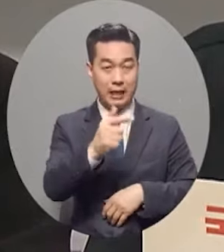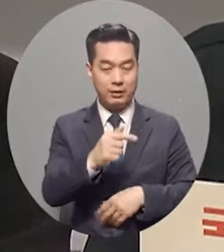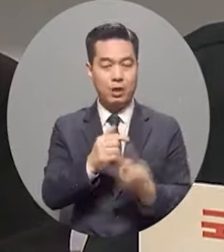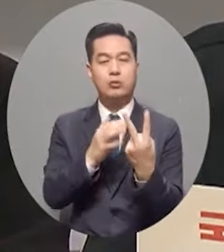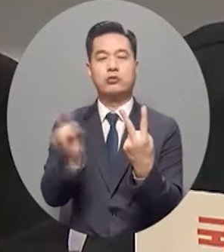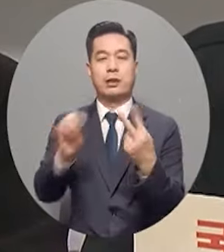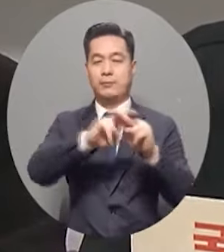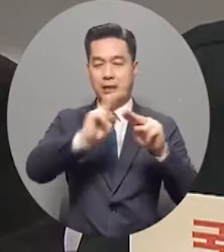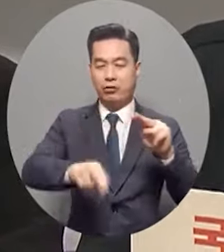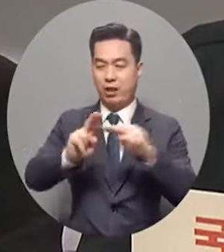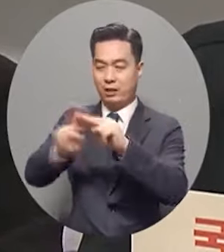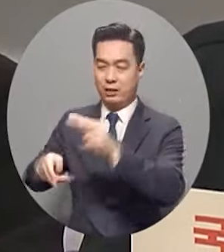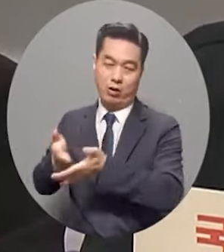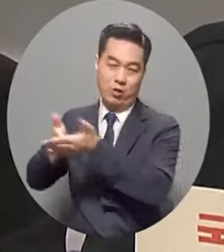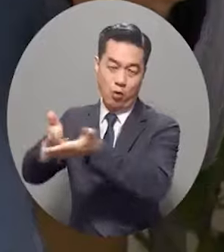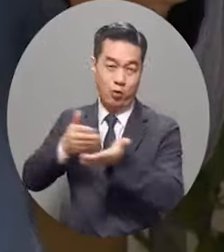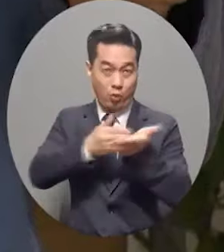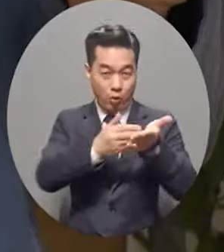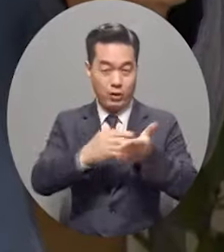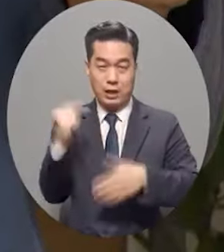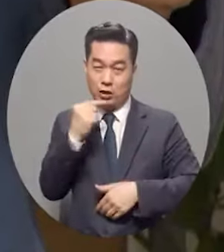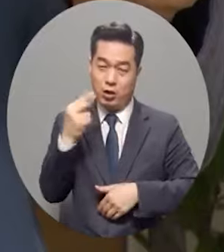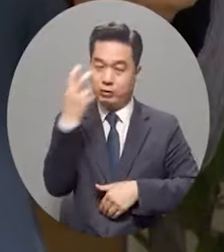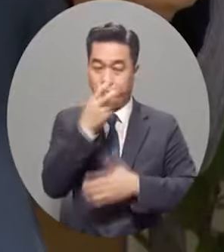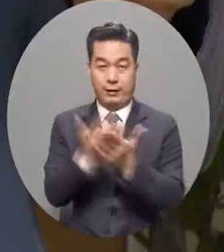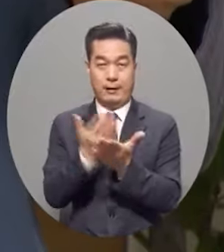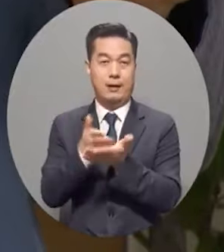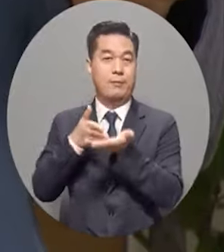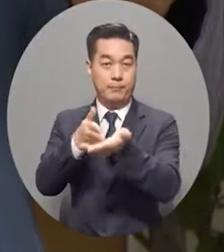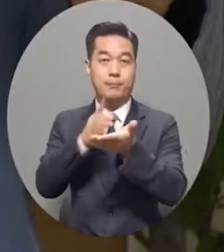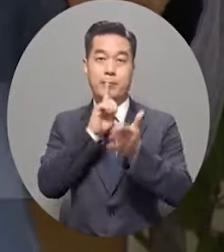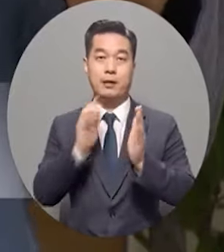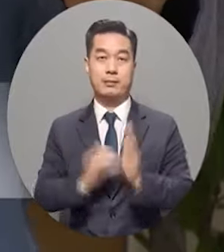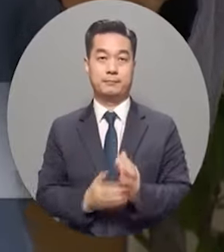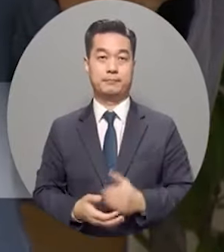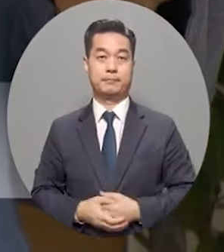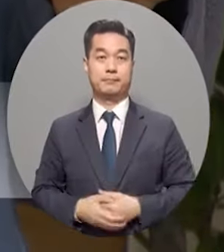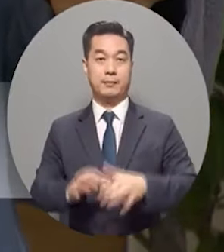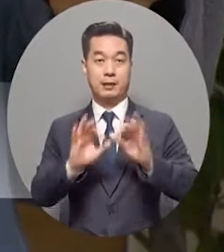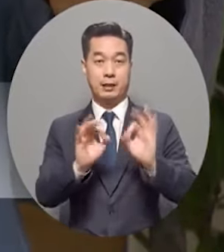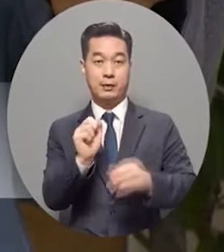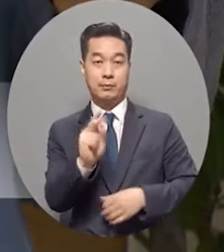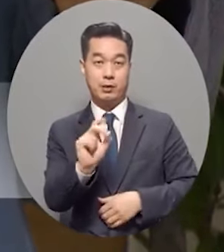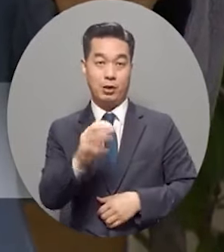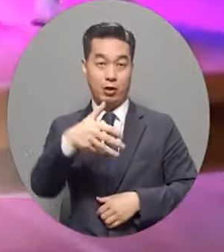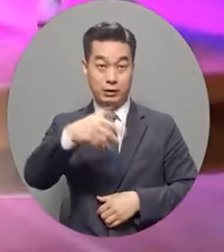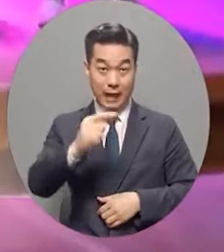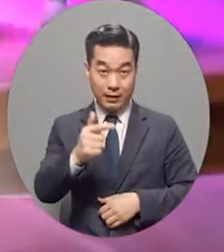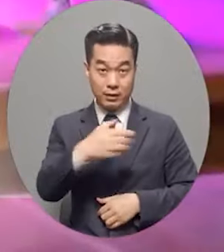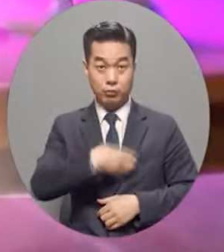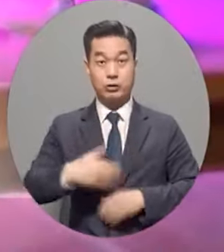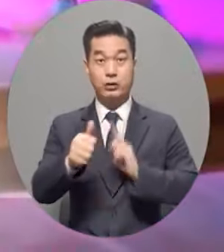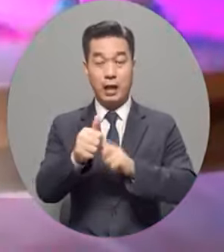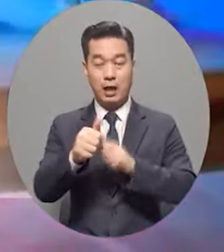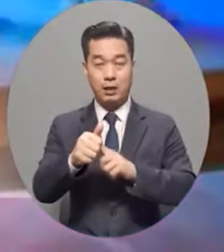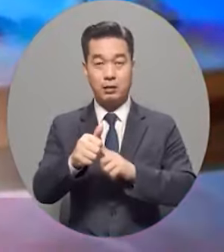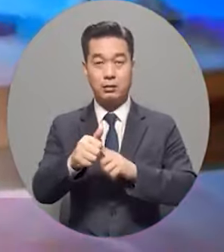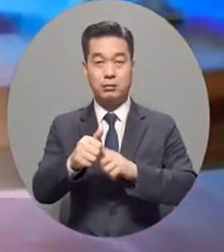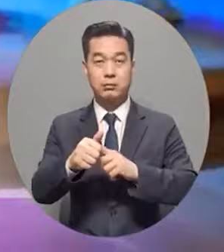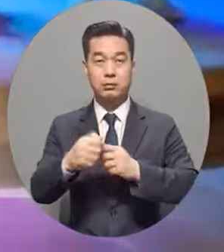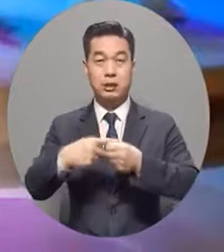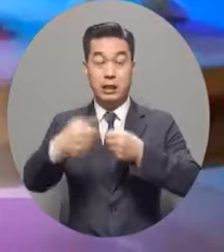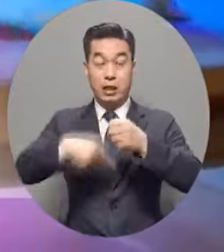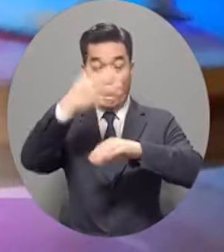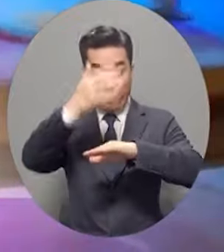사퇴를 요구하고 철저한 수사를 촉구했습니다. 이에 대해 김영찬 강서구청장은 송년회 당시 분위기를 맞추기